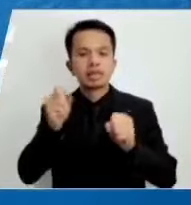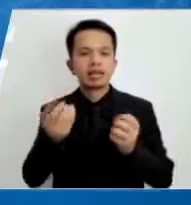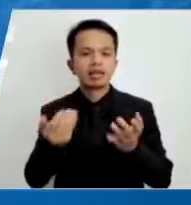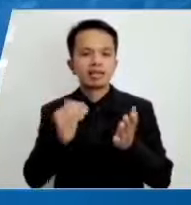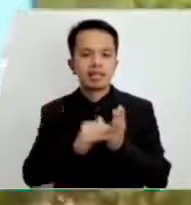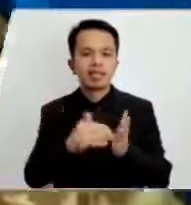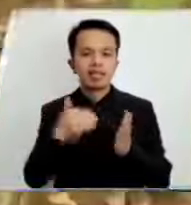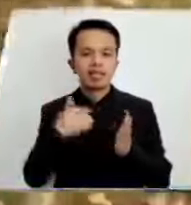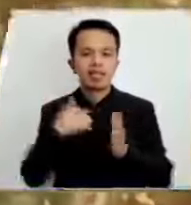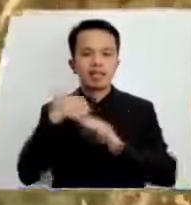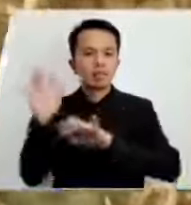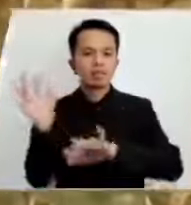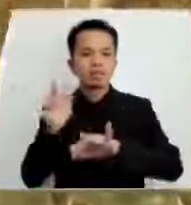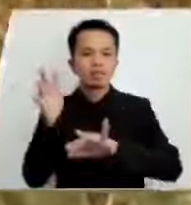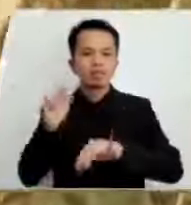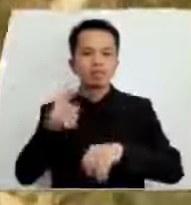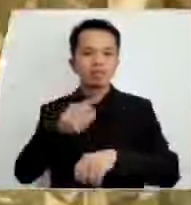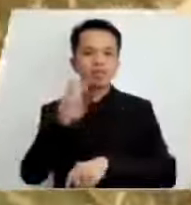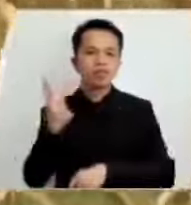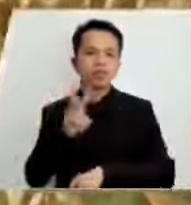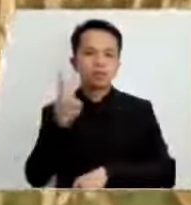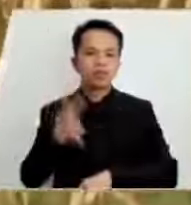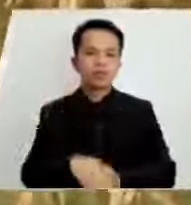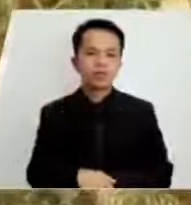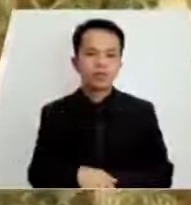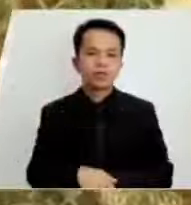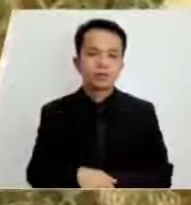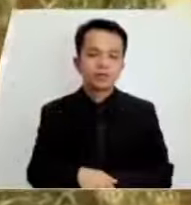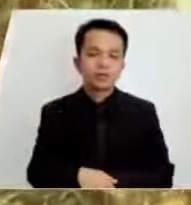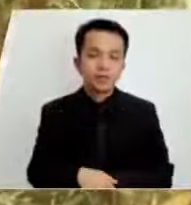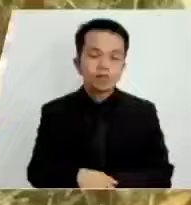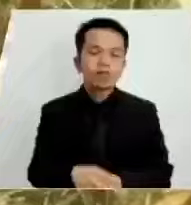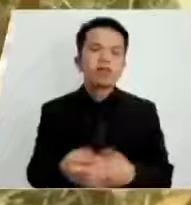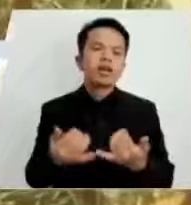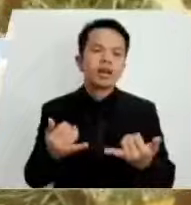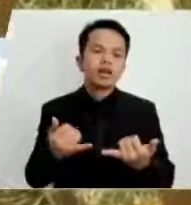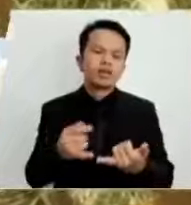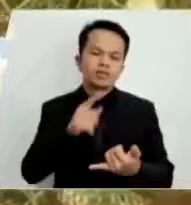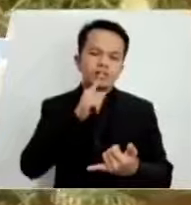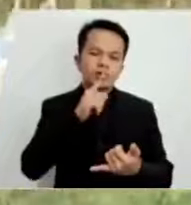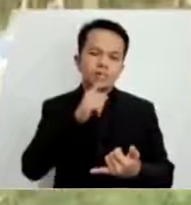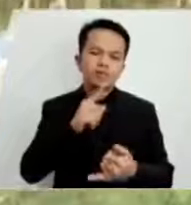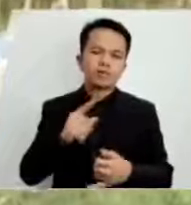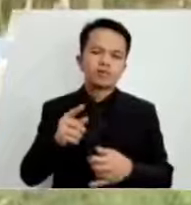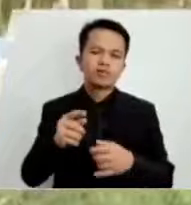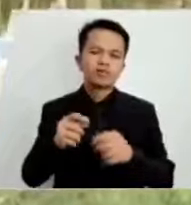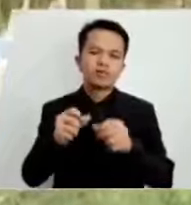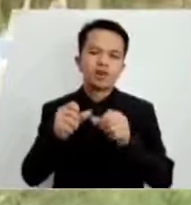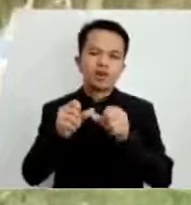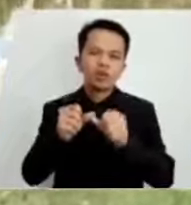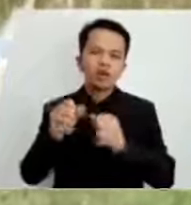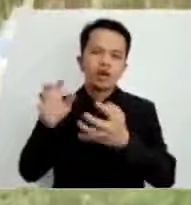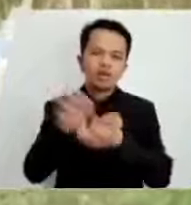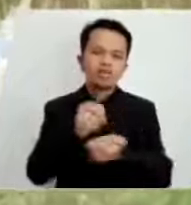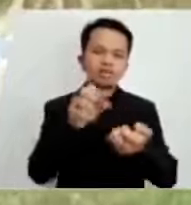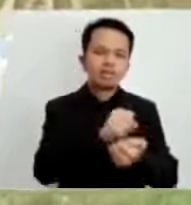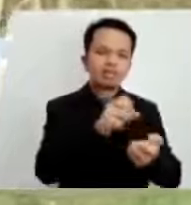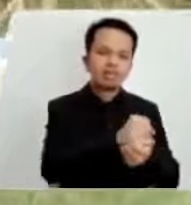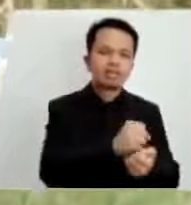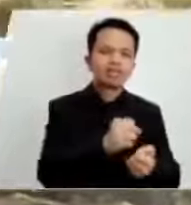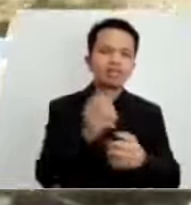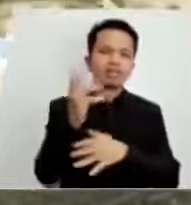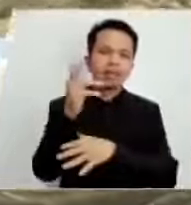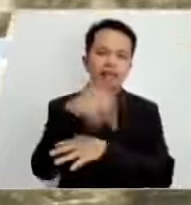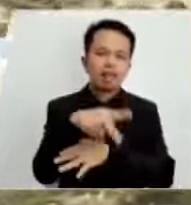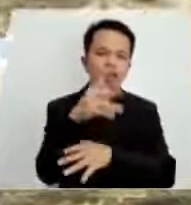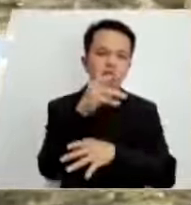Miyerkules sa gitna niya Patuloy ang perwisyo ng El Niño sa agrikultura gaya na lang ng pagkatuyo ng mga tanim